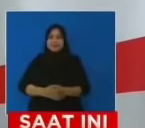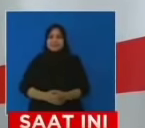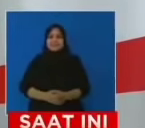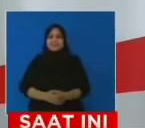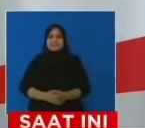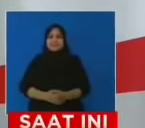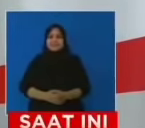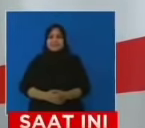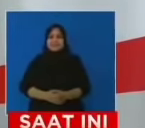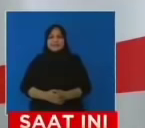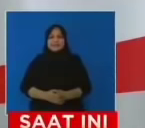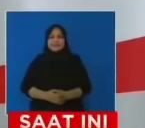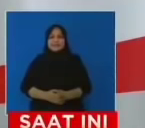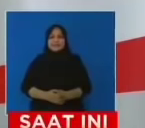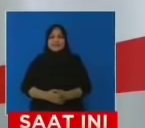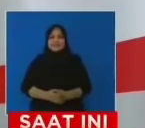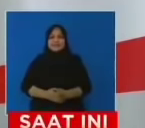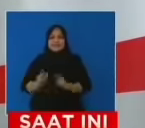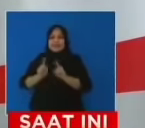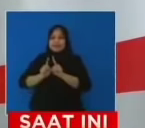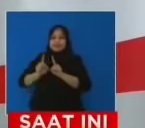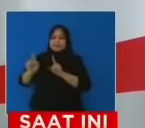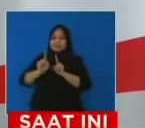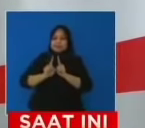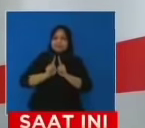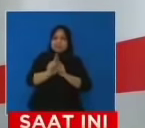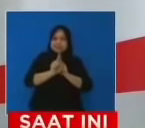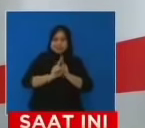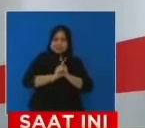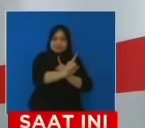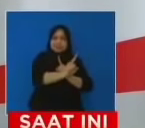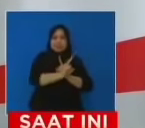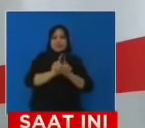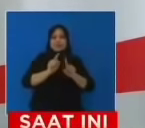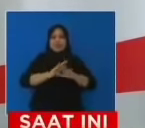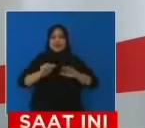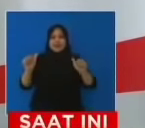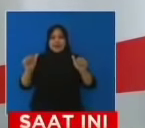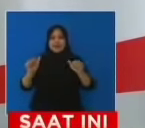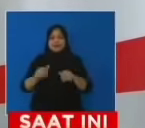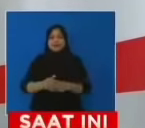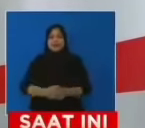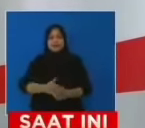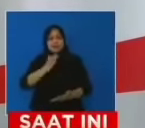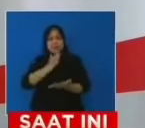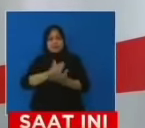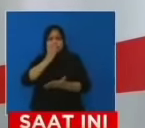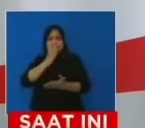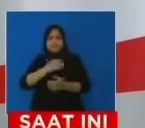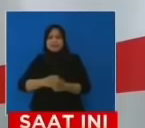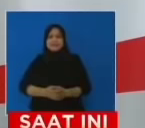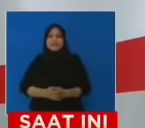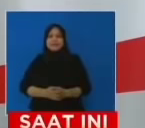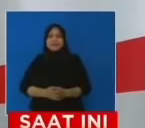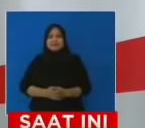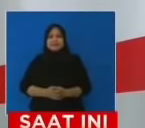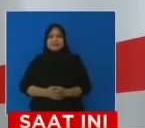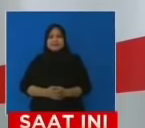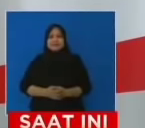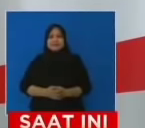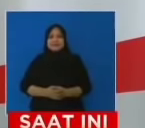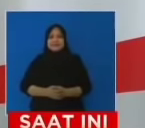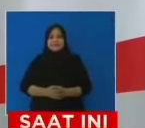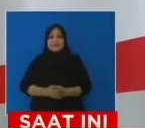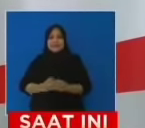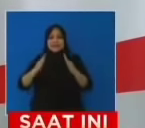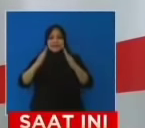disiplin menjaga jarak fisik secara aman, patuh dan disiplin untuk tetap